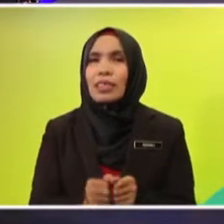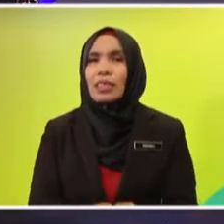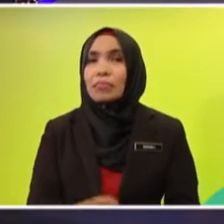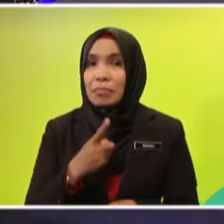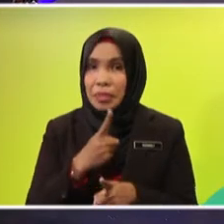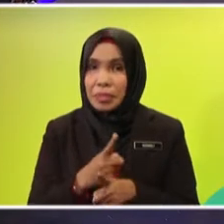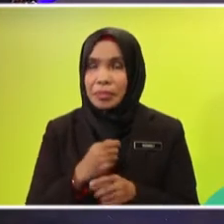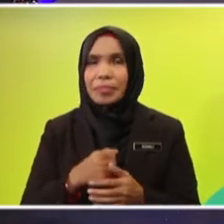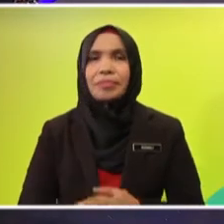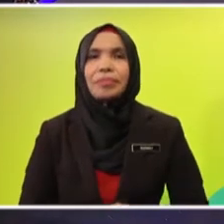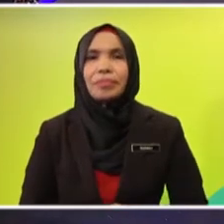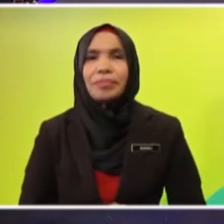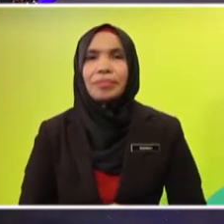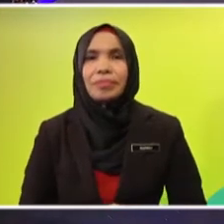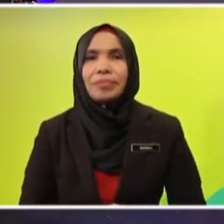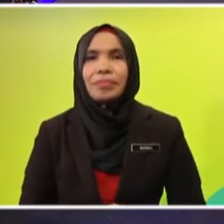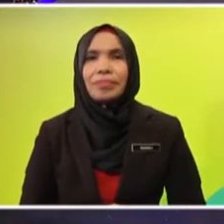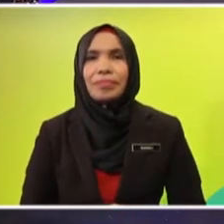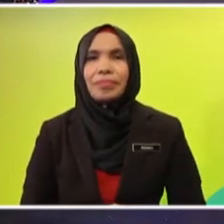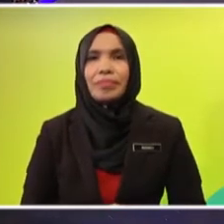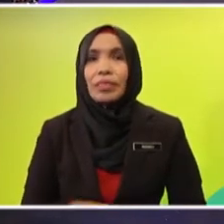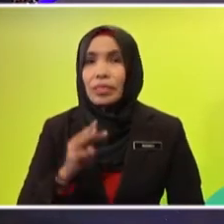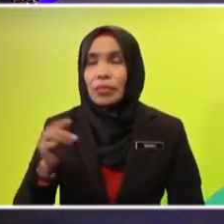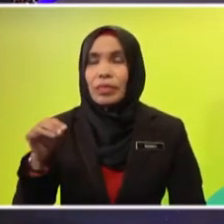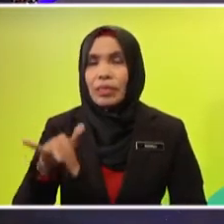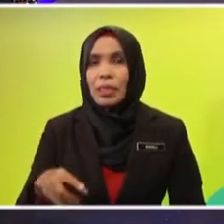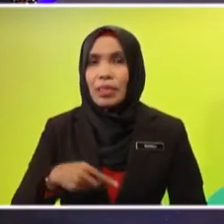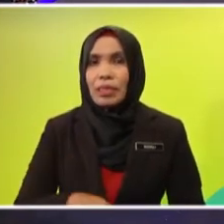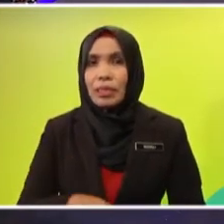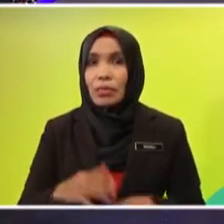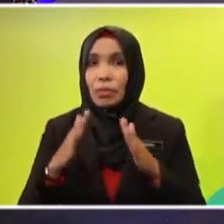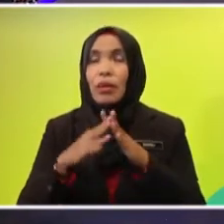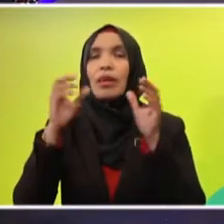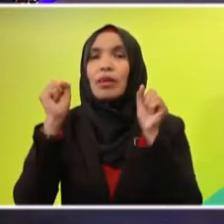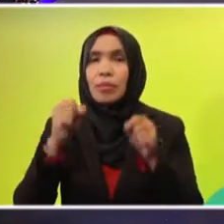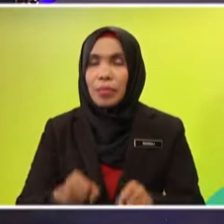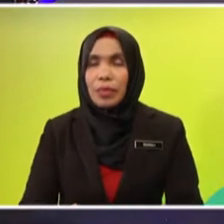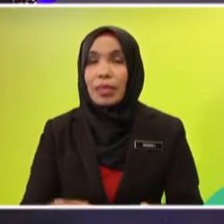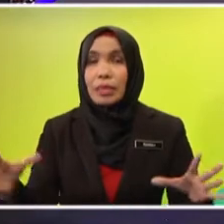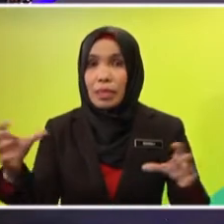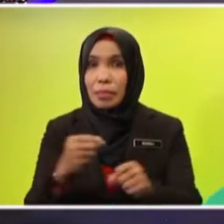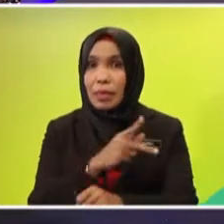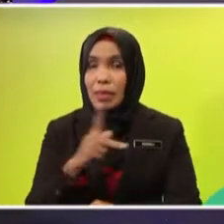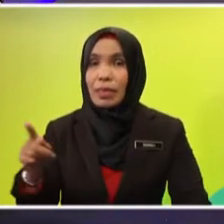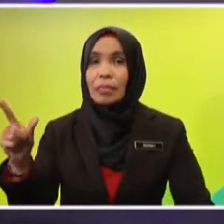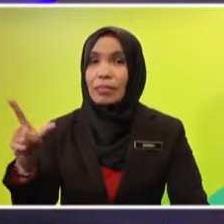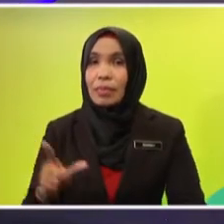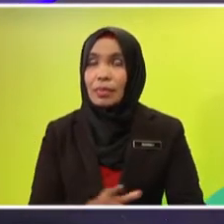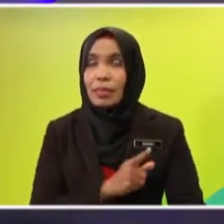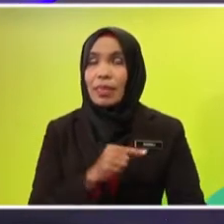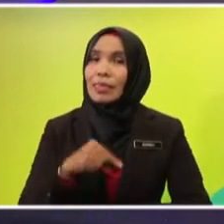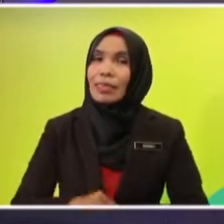kalau ada anakmu DJ goyang badai matahari Mereka ingin mendapatkan latihan pengukuhan jago akting menikahi berada sumberpoh